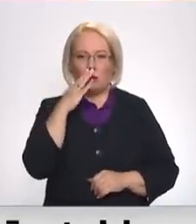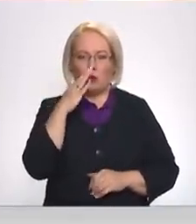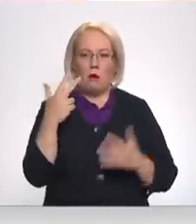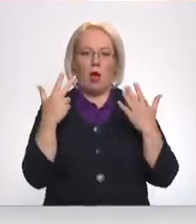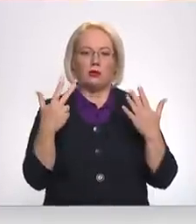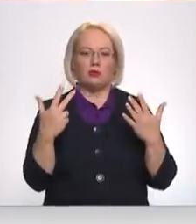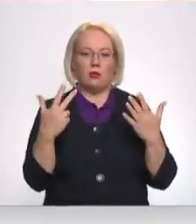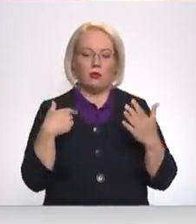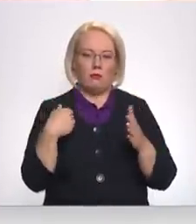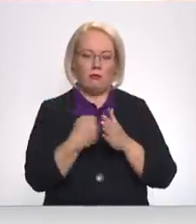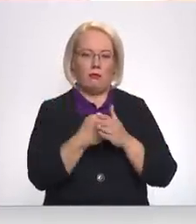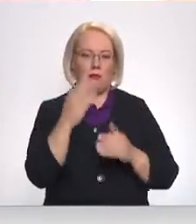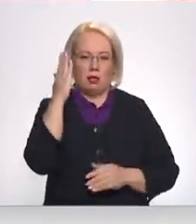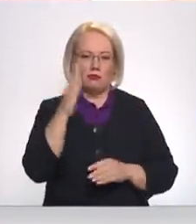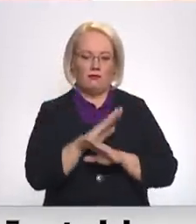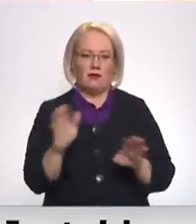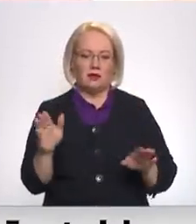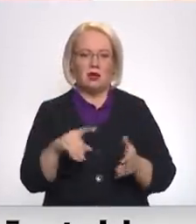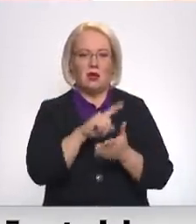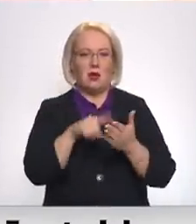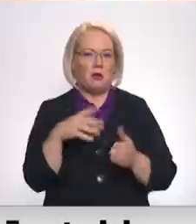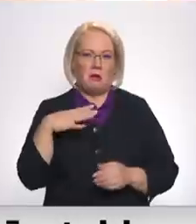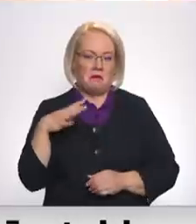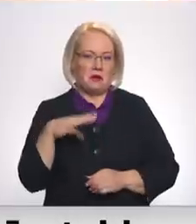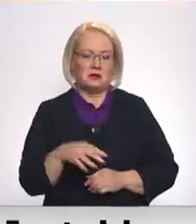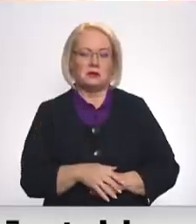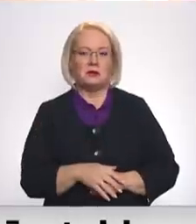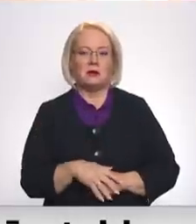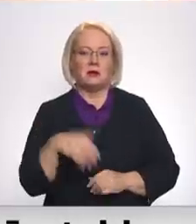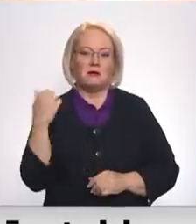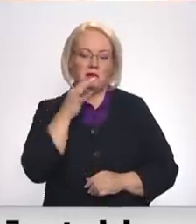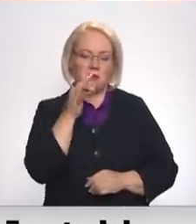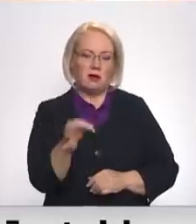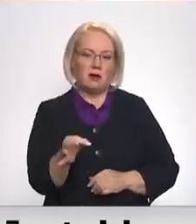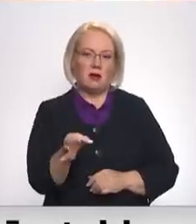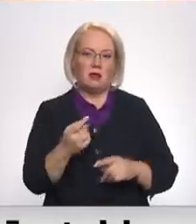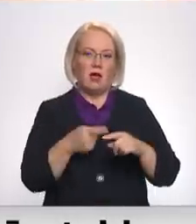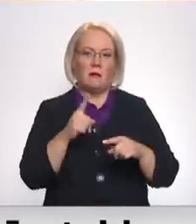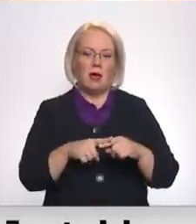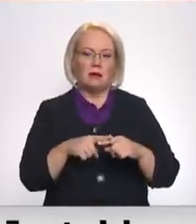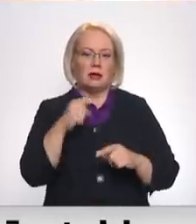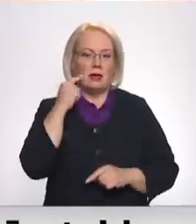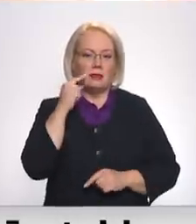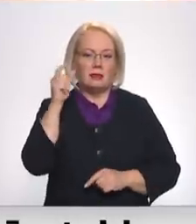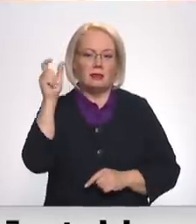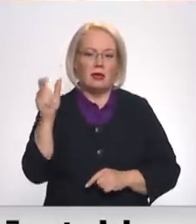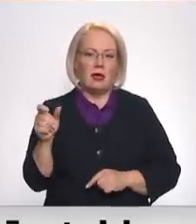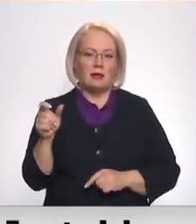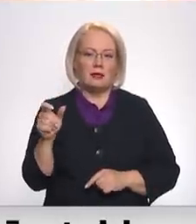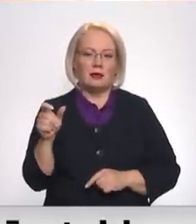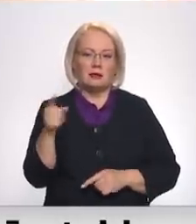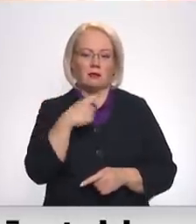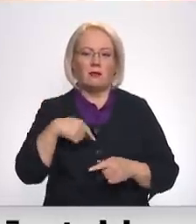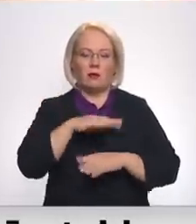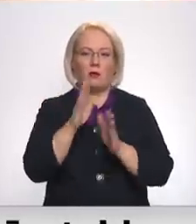Es gal balsoju un visu. Un kāpēc par viņiem? Nu, tāpēc, ka tētis pārbalsoja, un mēs